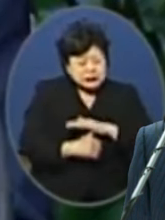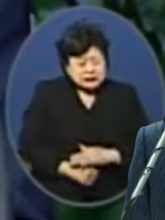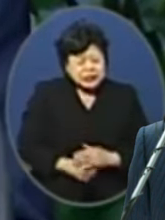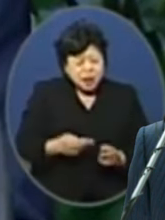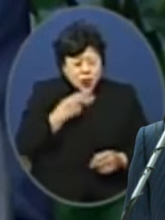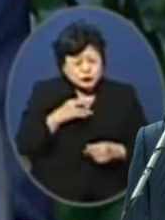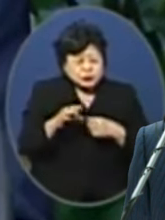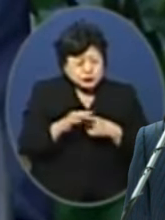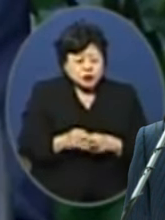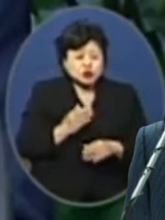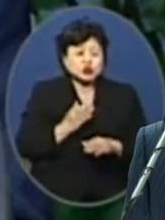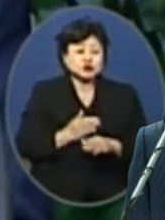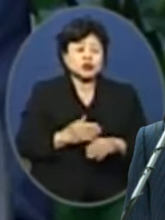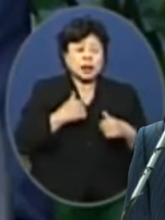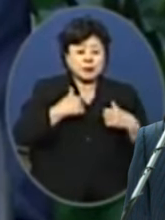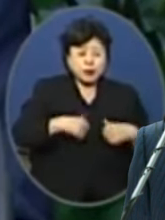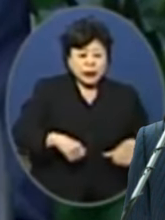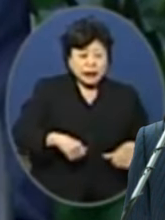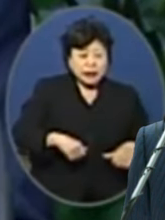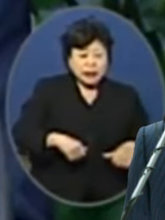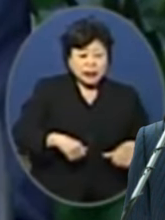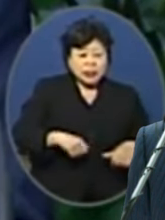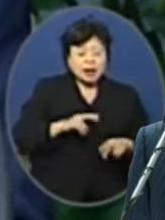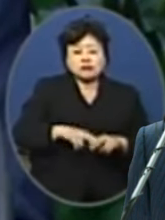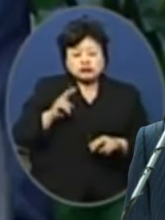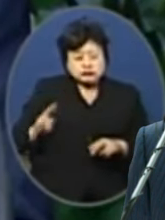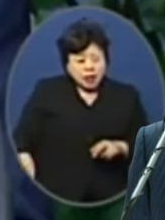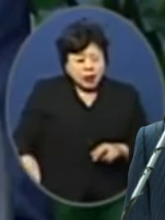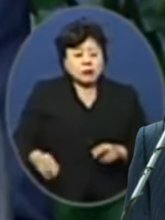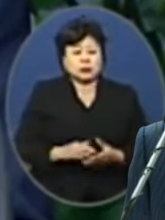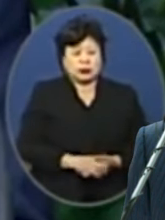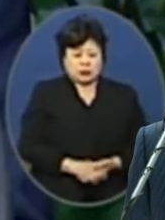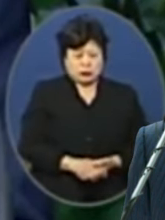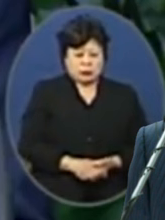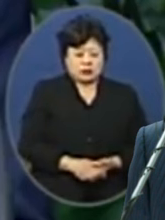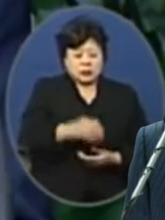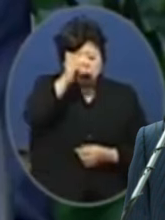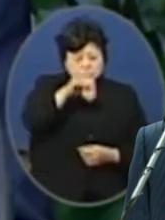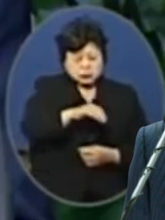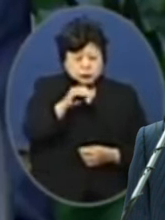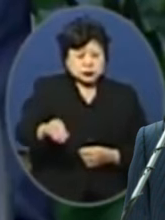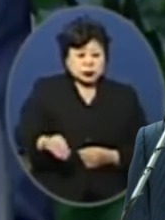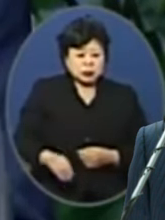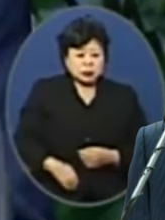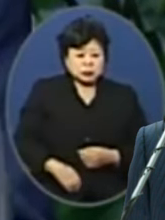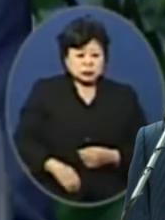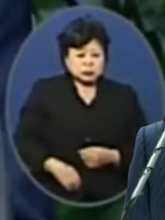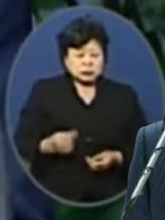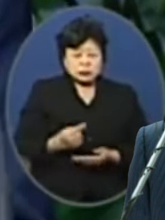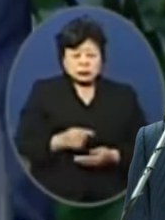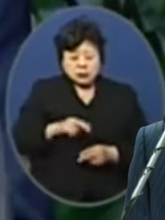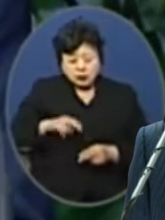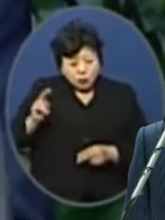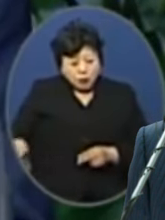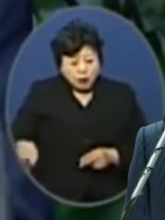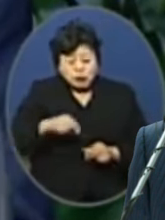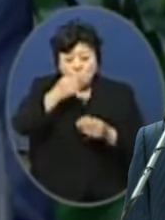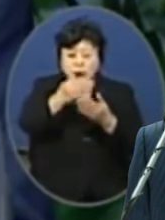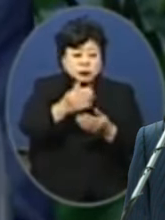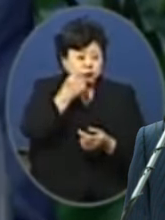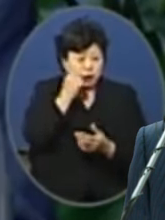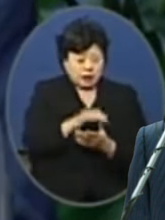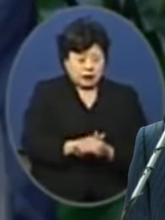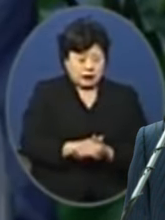없으면 중도 포기하고 내려가야 되겠 십자가에서 내려왔으면 우리는 구원받지 못하는